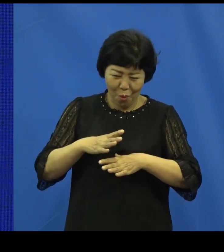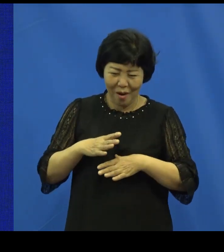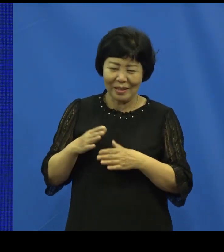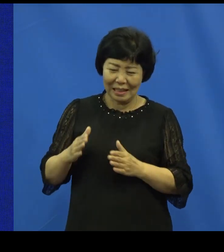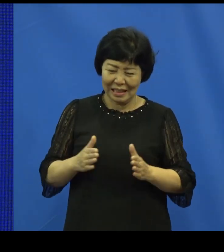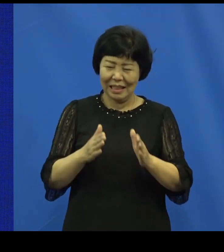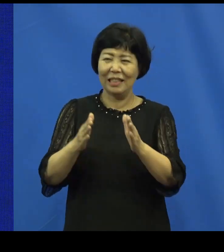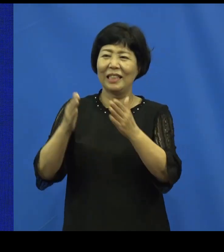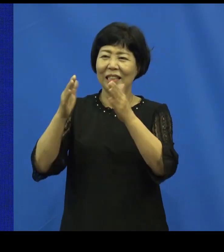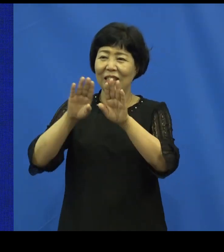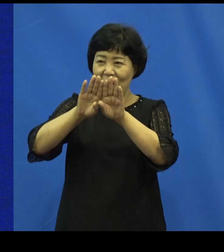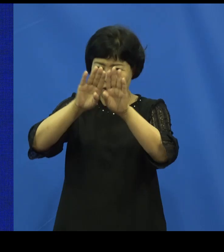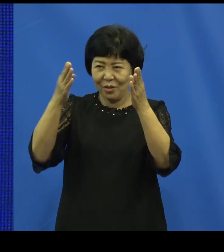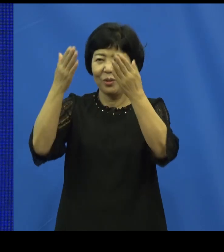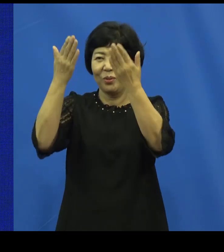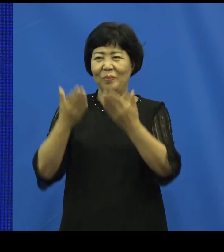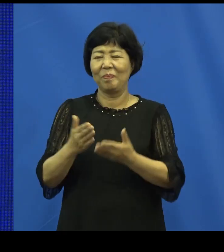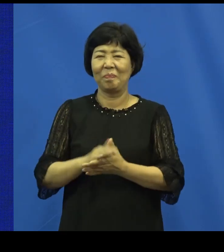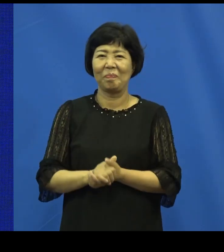왕이